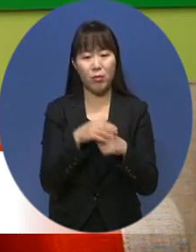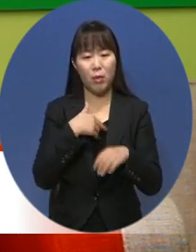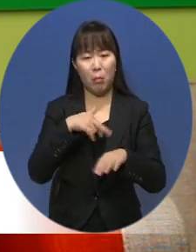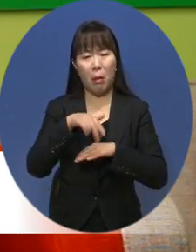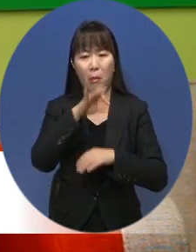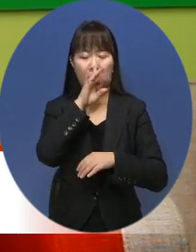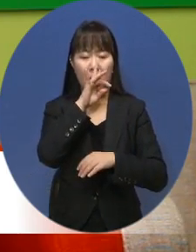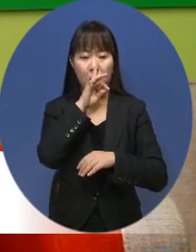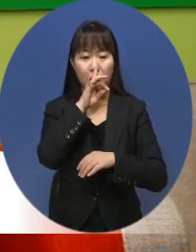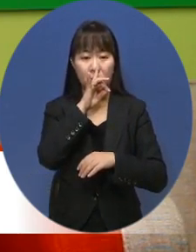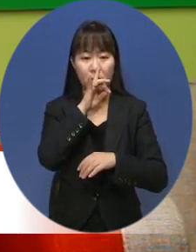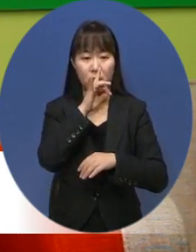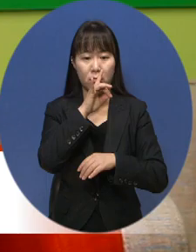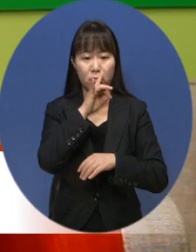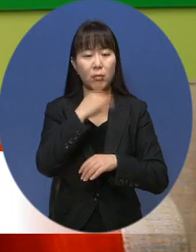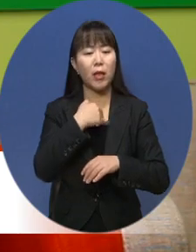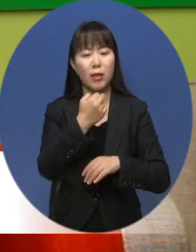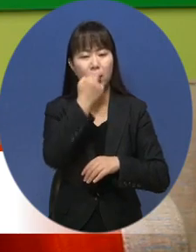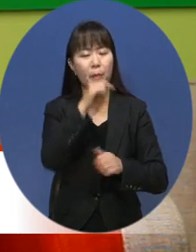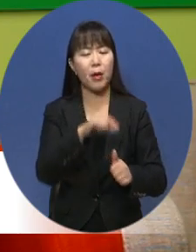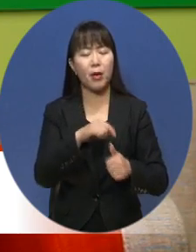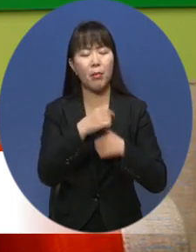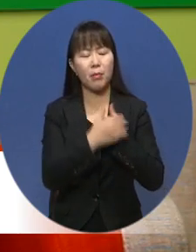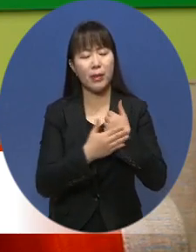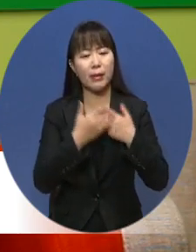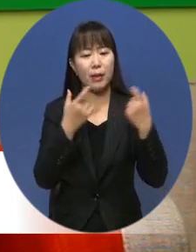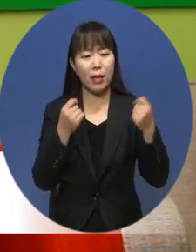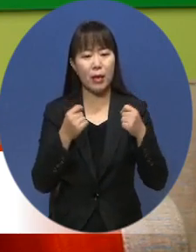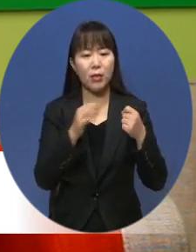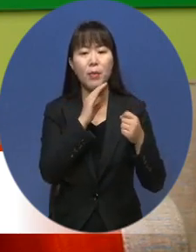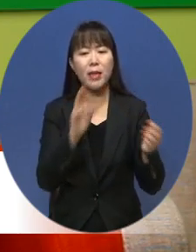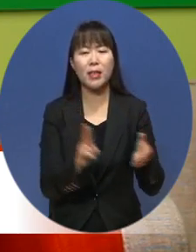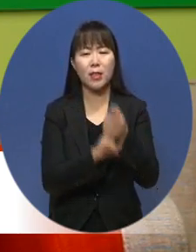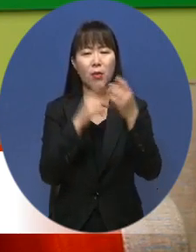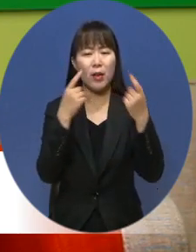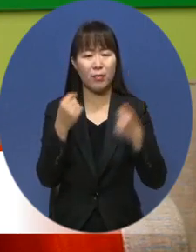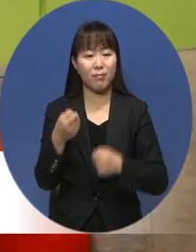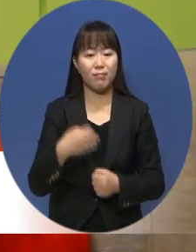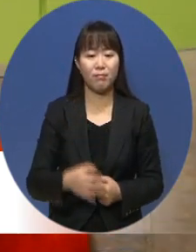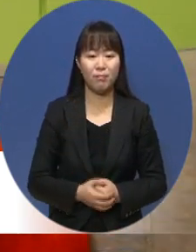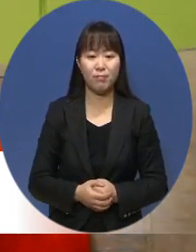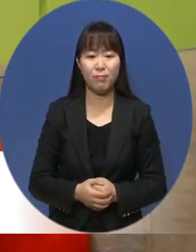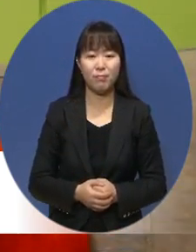다녔죠. 그래요? 생명이 은인이시죠. 기적이라고 그러더라고, 나요.